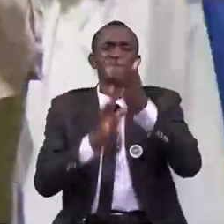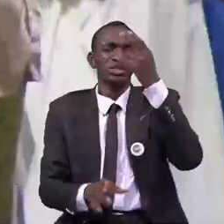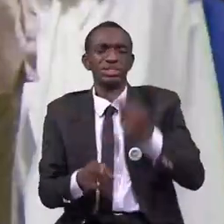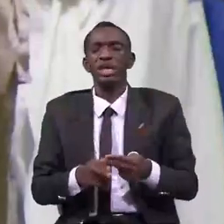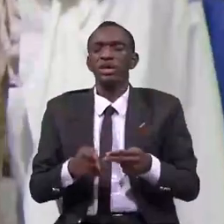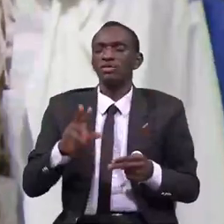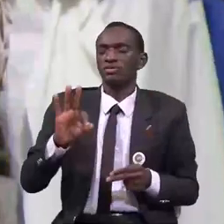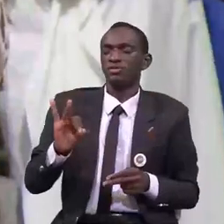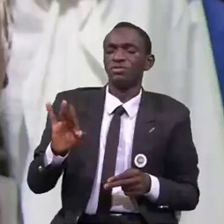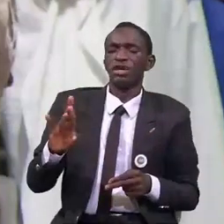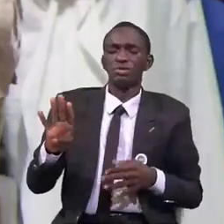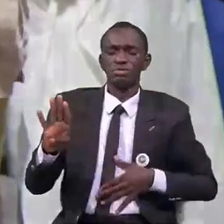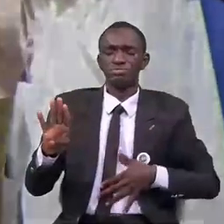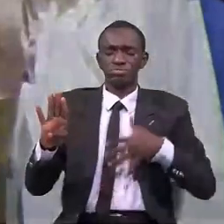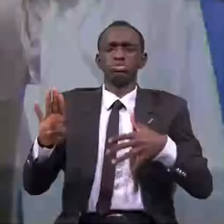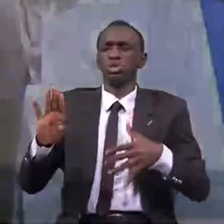soit